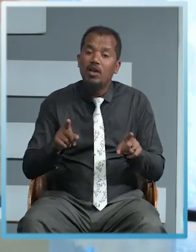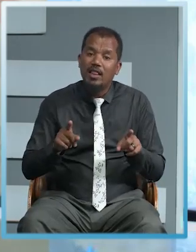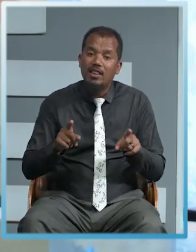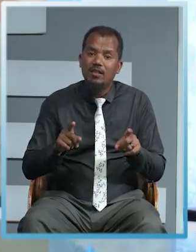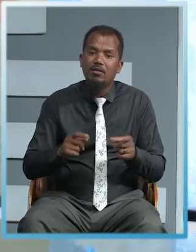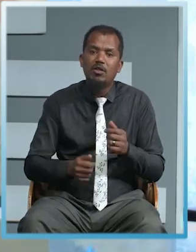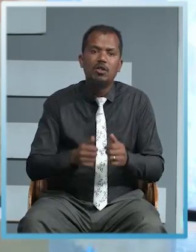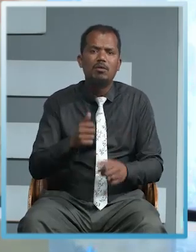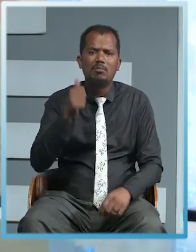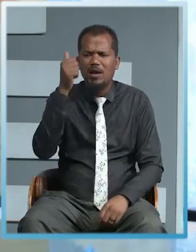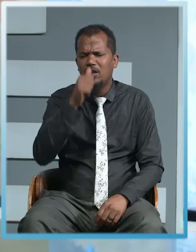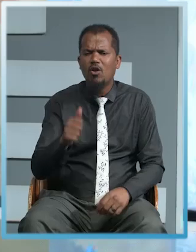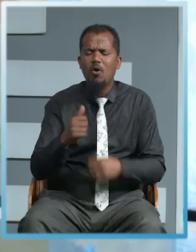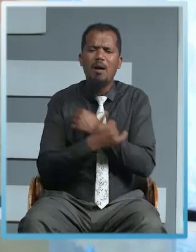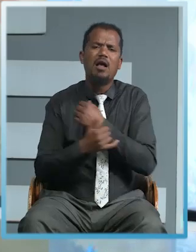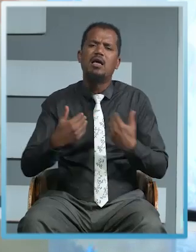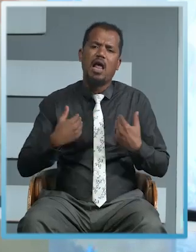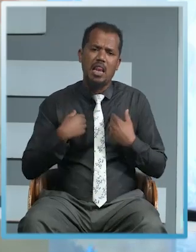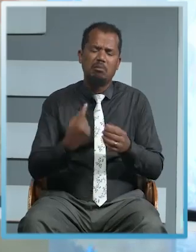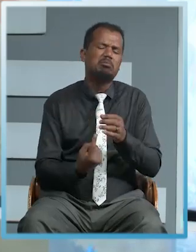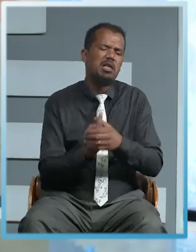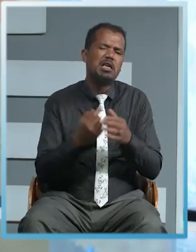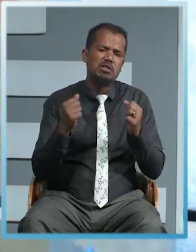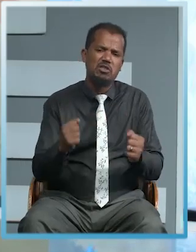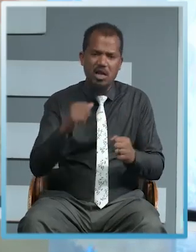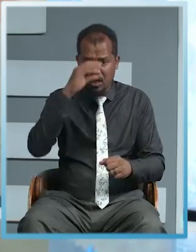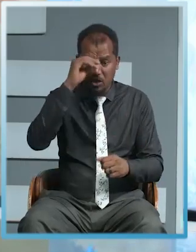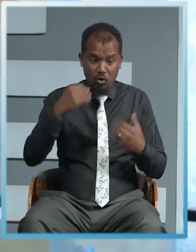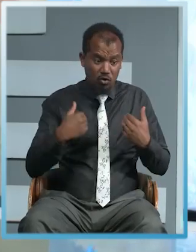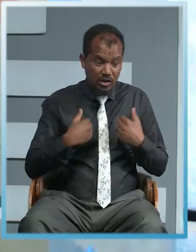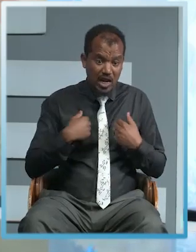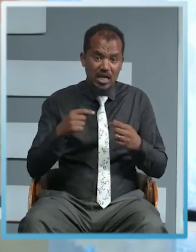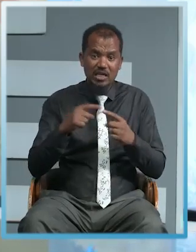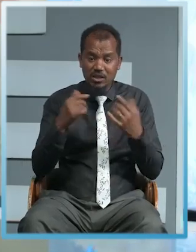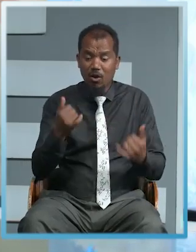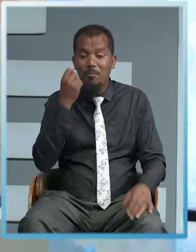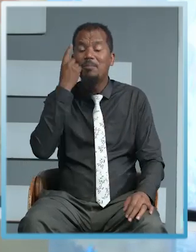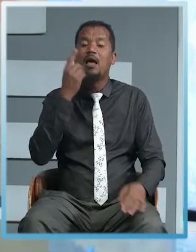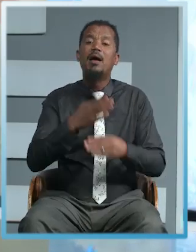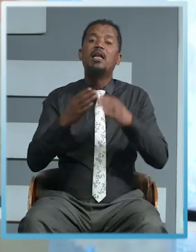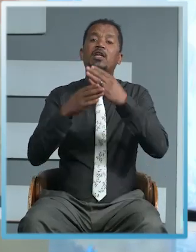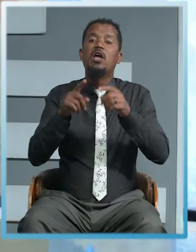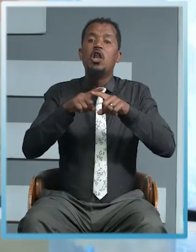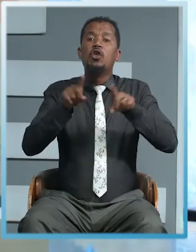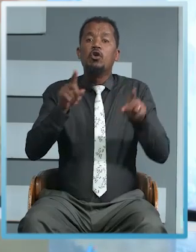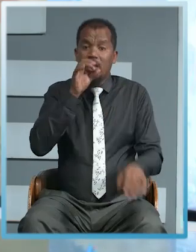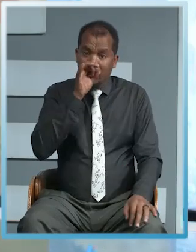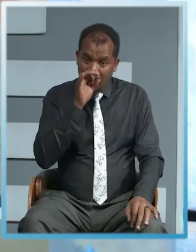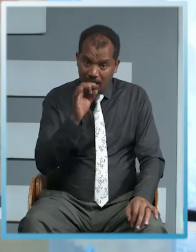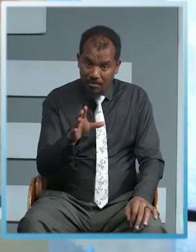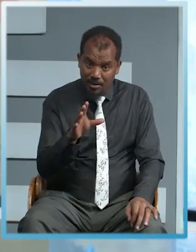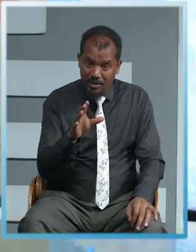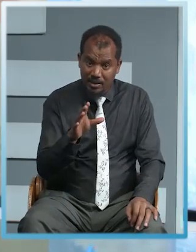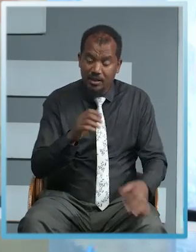ልዩነት የትኛውም ሀገር አለ ይከሰታል። የሰው ልጅ እስካለ ድረስ እስካሁን በሚገባን ደረጃ ልዩነት የሌለበት